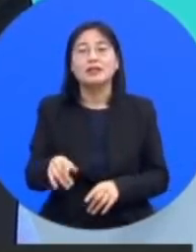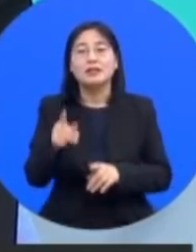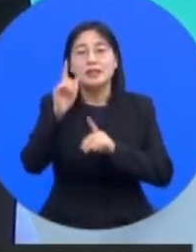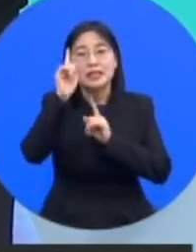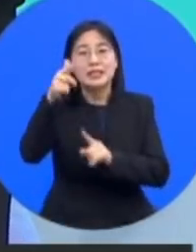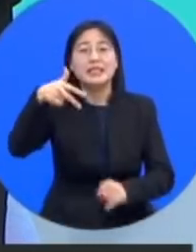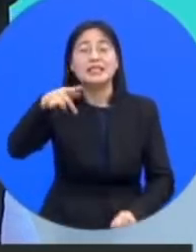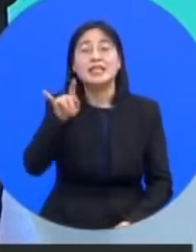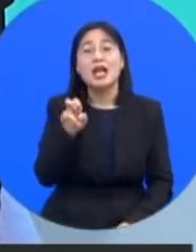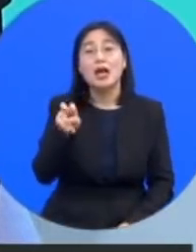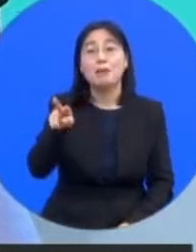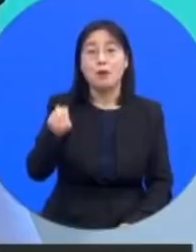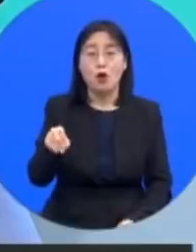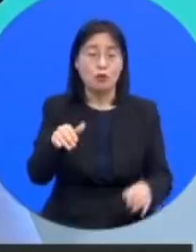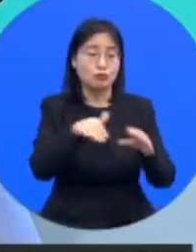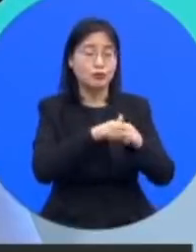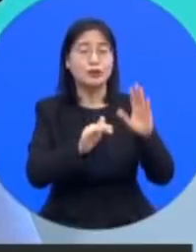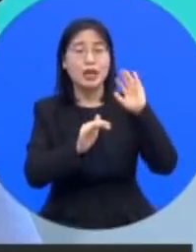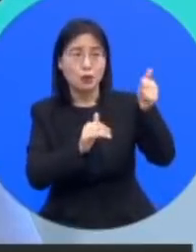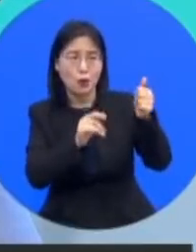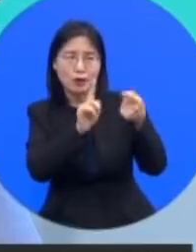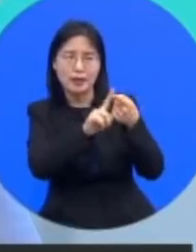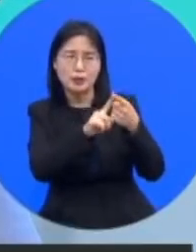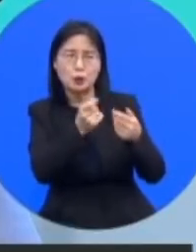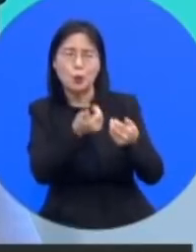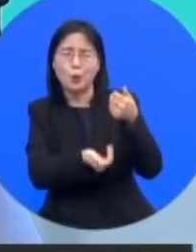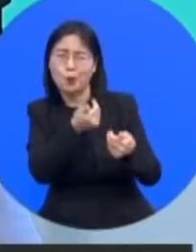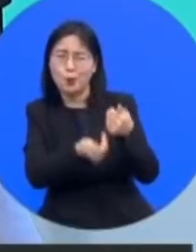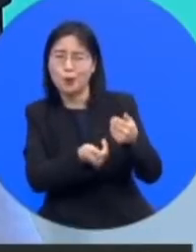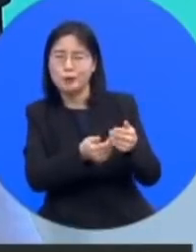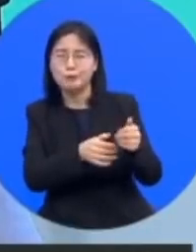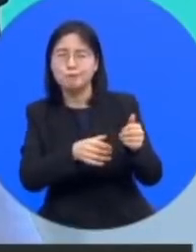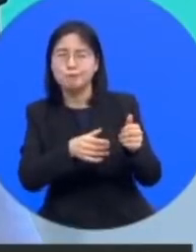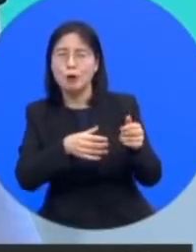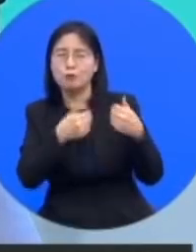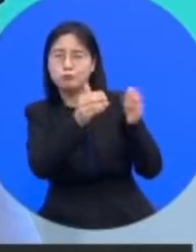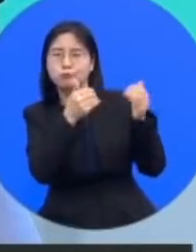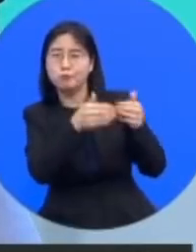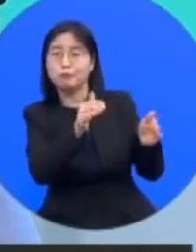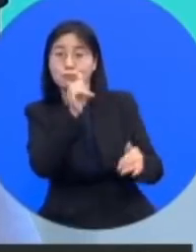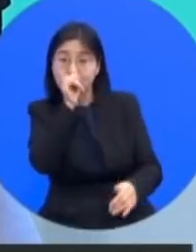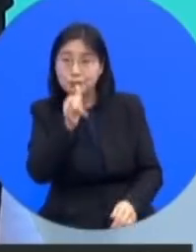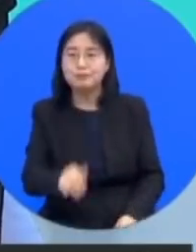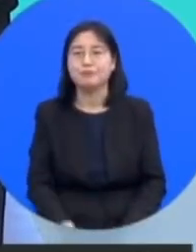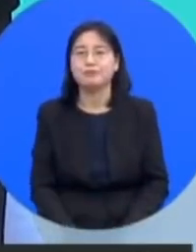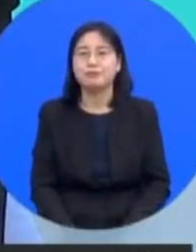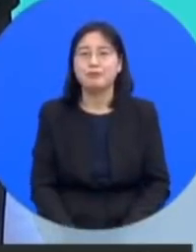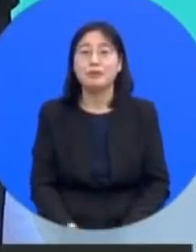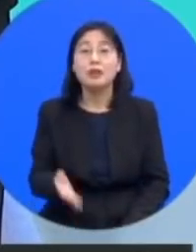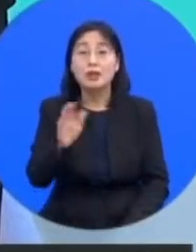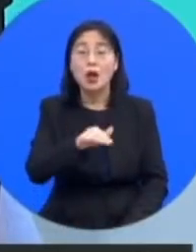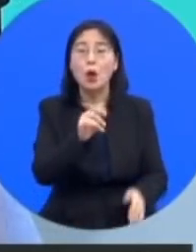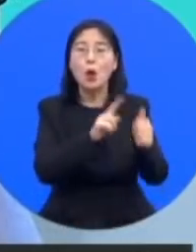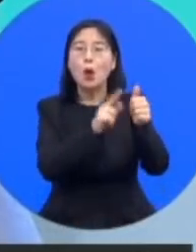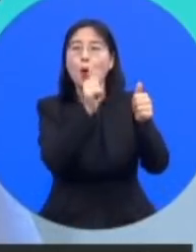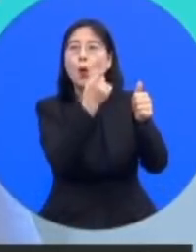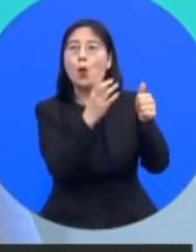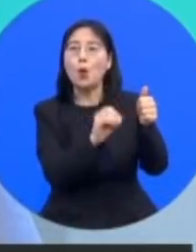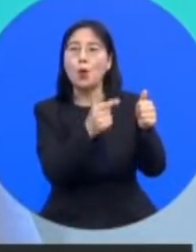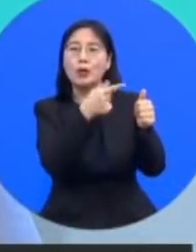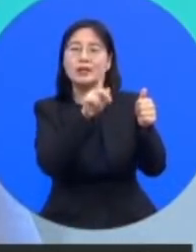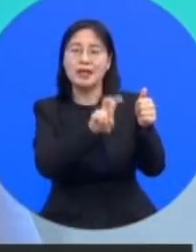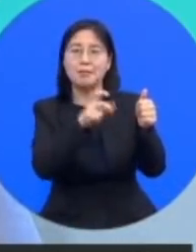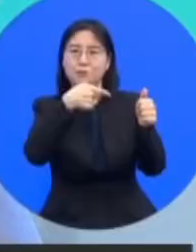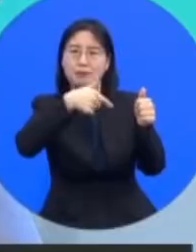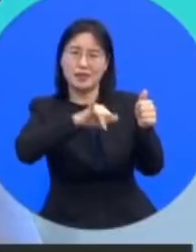과정에서 홍 남기 경제부총리를 향해서 여러 차례 이 탐탁지 않은 발언과